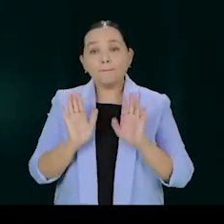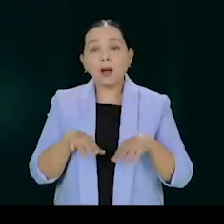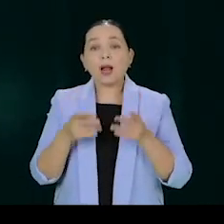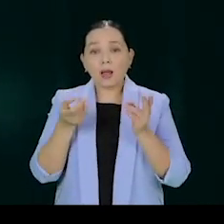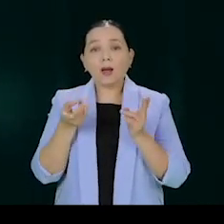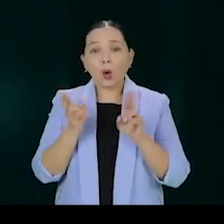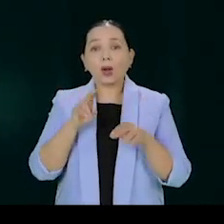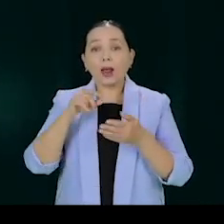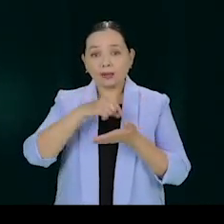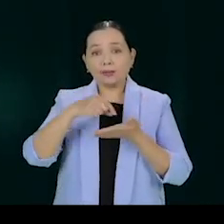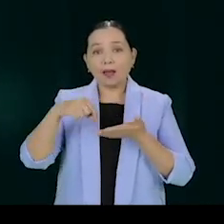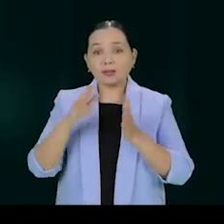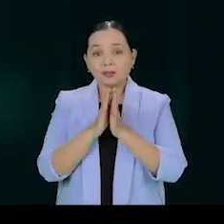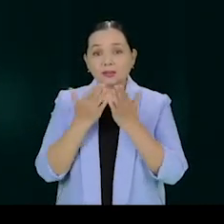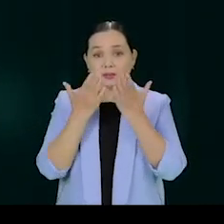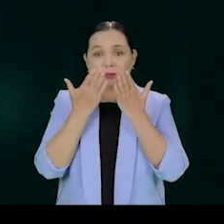Emmayla koyu ver, dersini kıla ver.